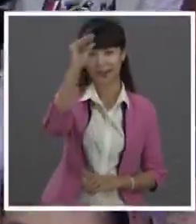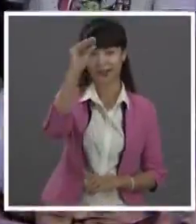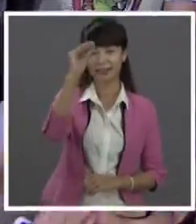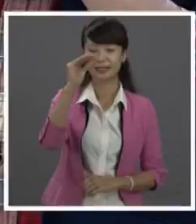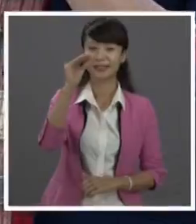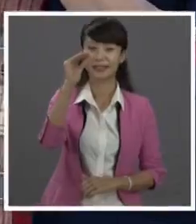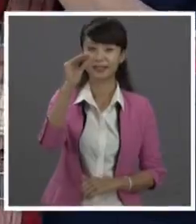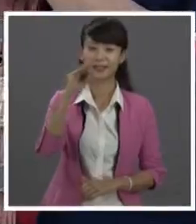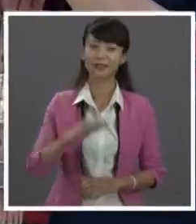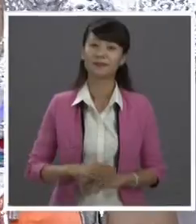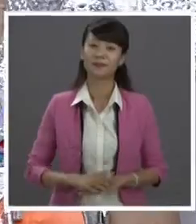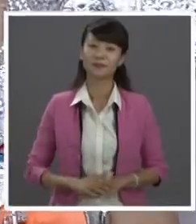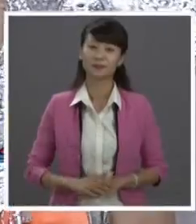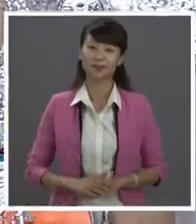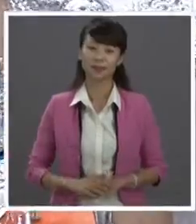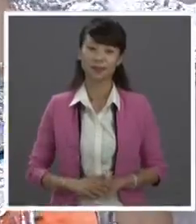好好学习 ，